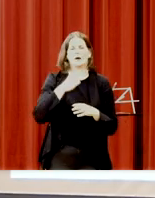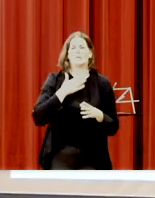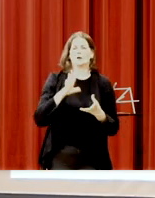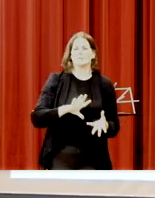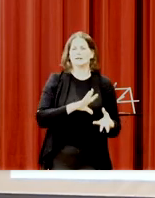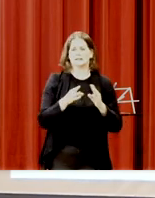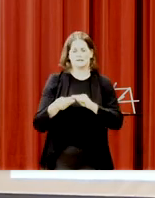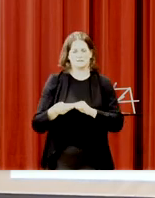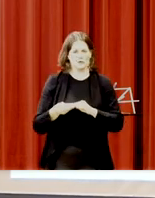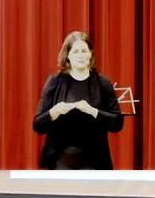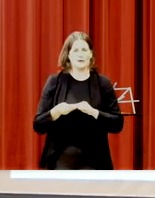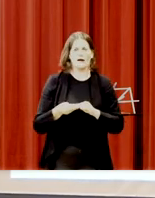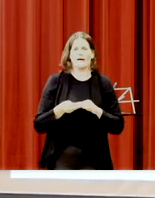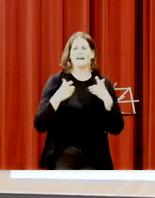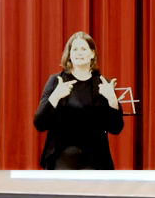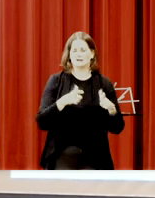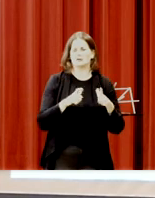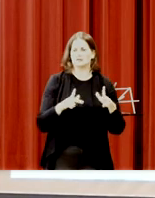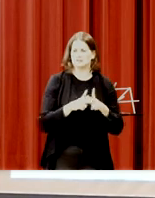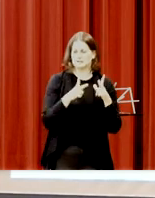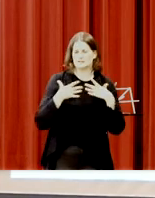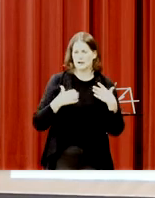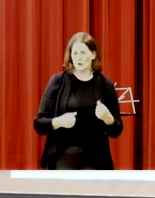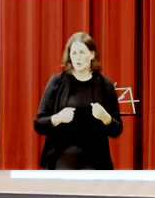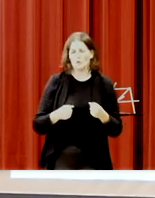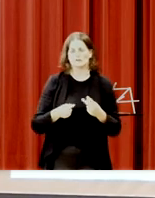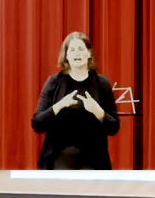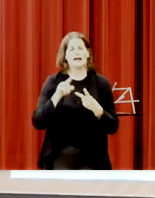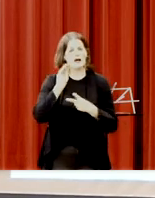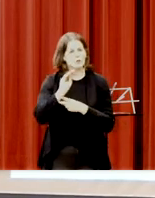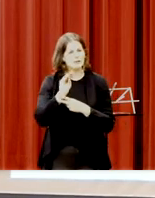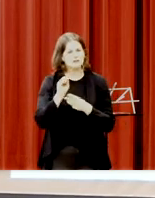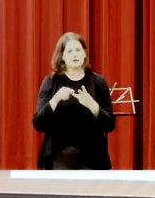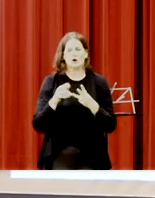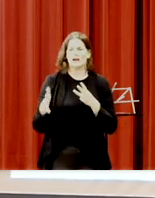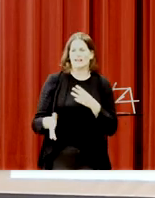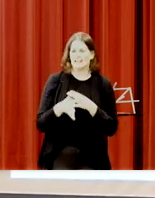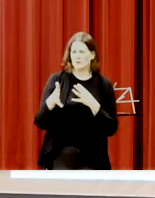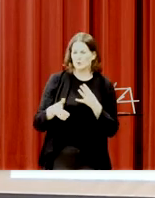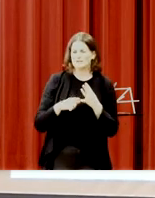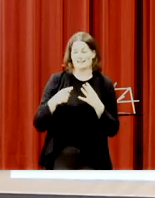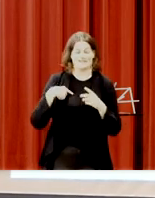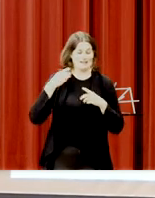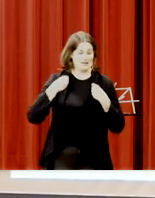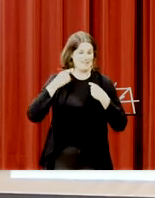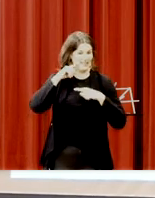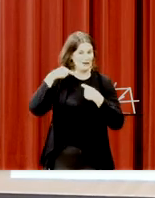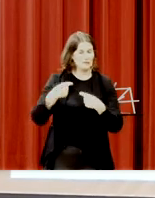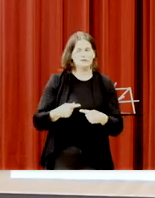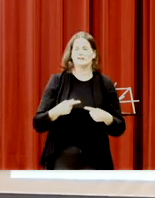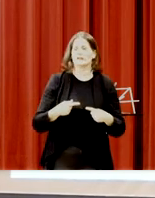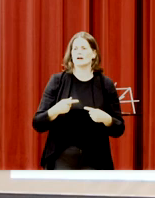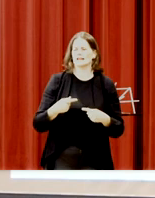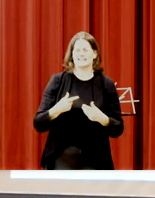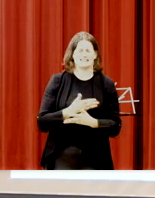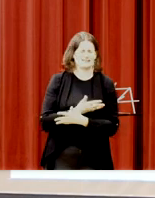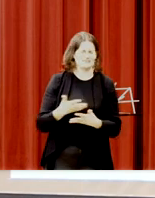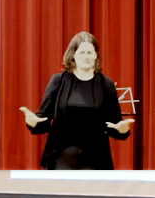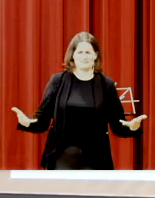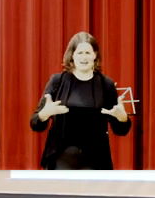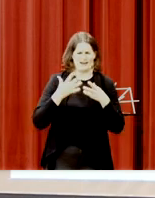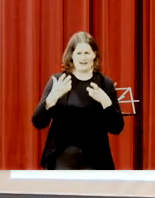és realment immens. Però també recordem, com bé deies a la teva lliçó inaugural, que hem d'estar